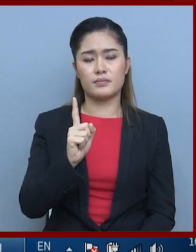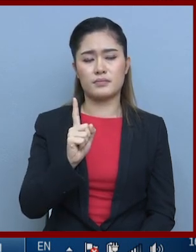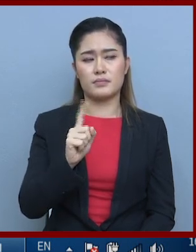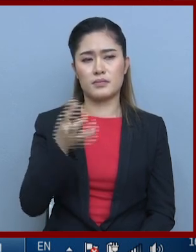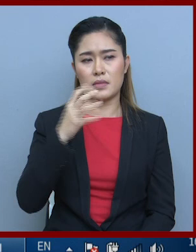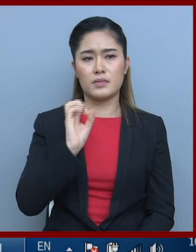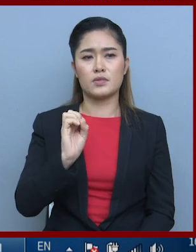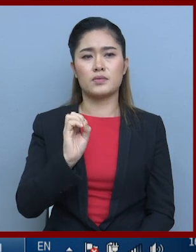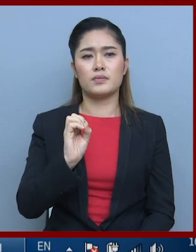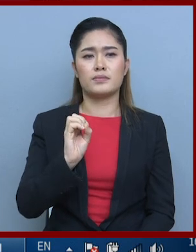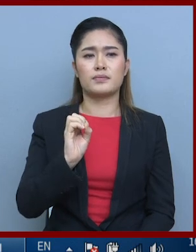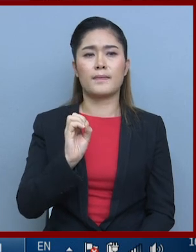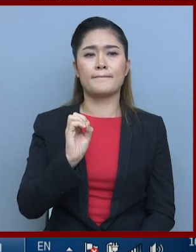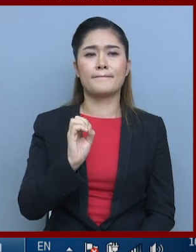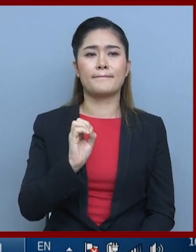B1